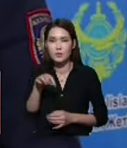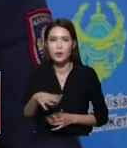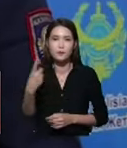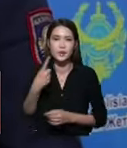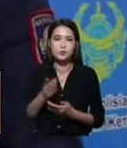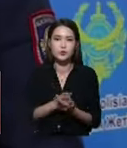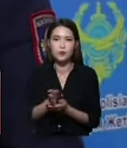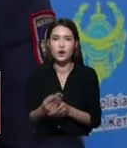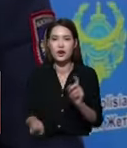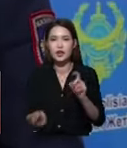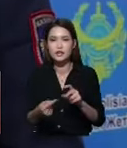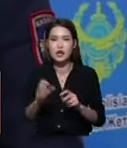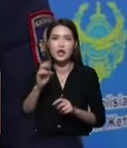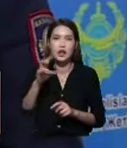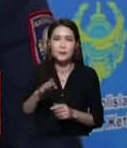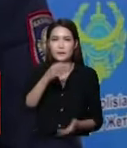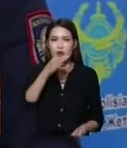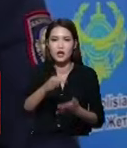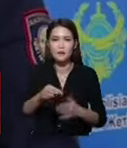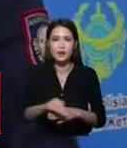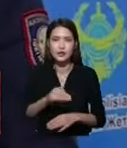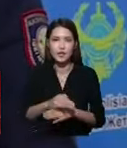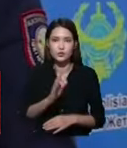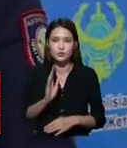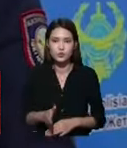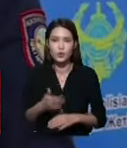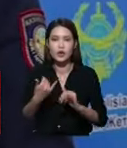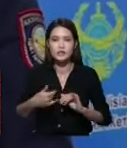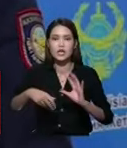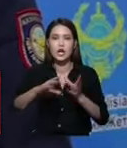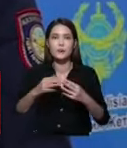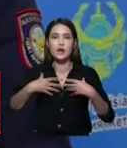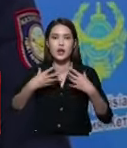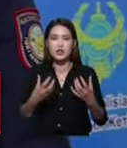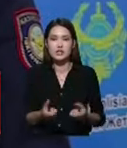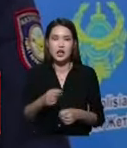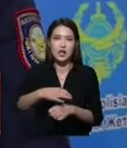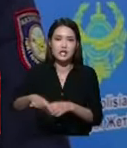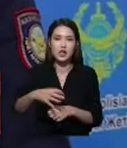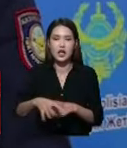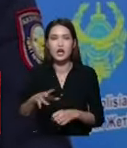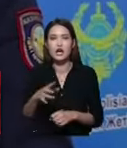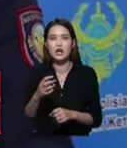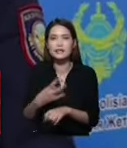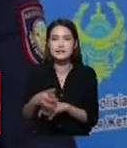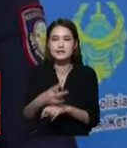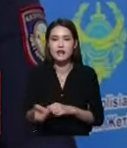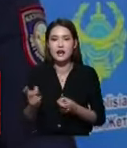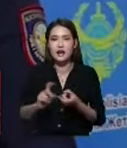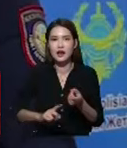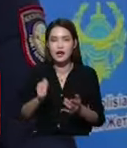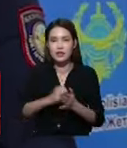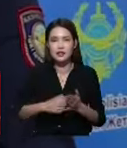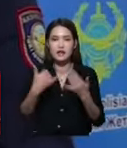бөлігіне сәйкес әкімшілік жауапкершілікке тартылды. Яғни денсаулыққа қасақана жеңіл зиян келтіру бойынша.